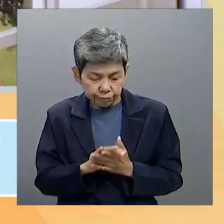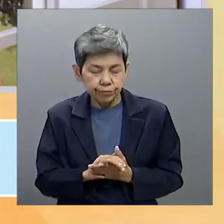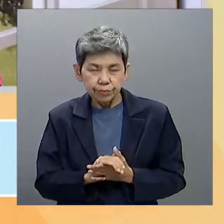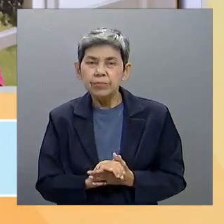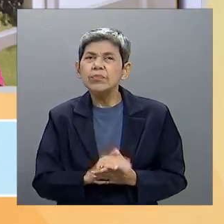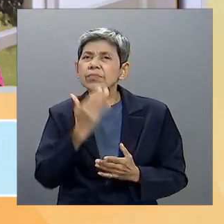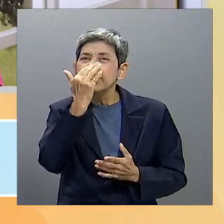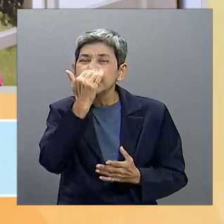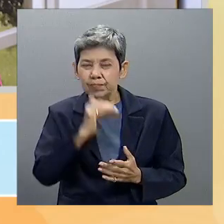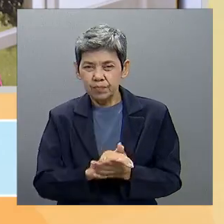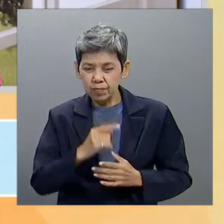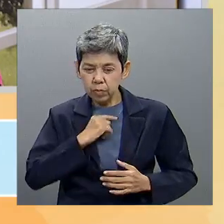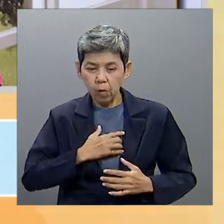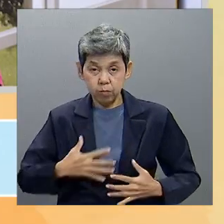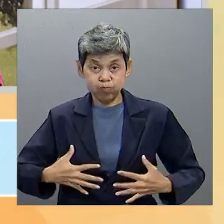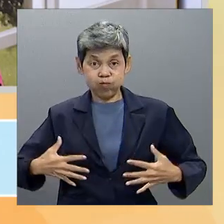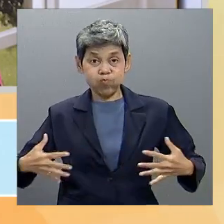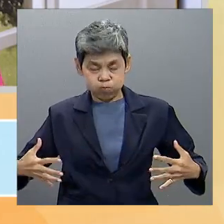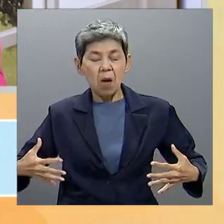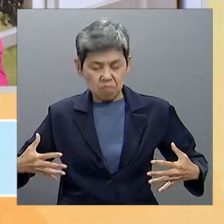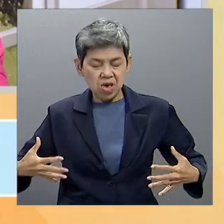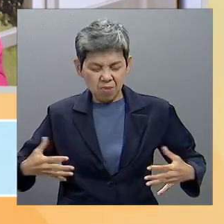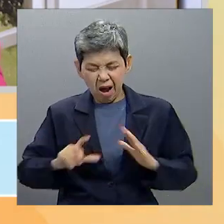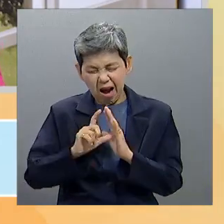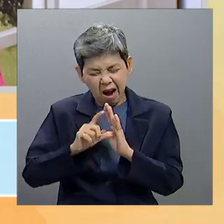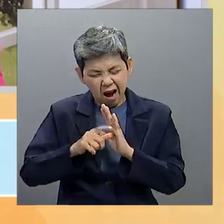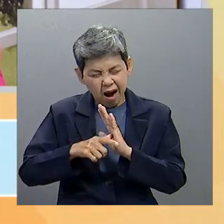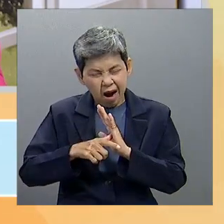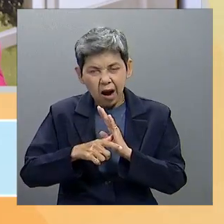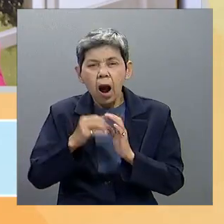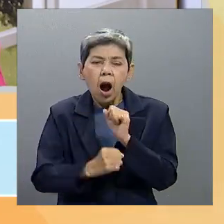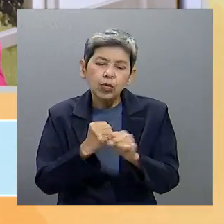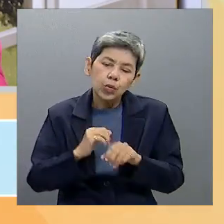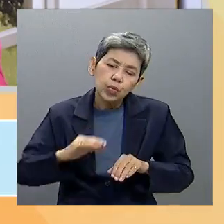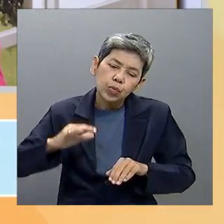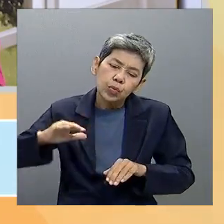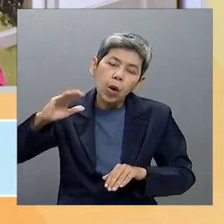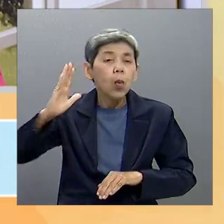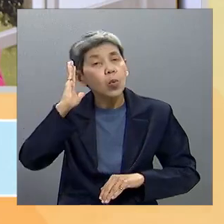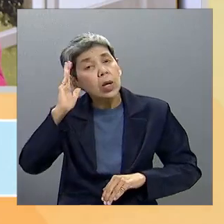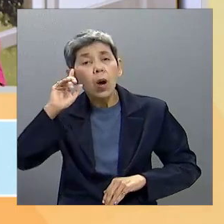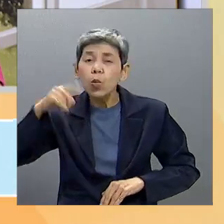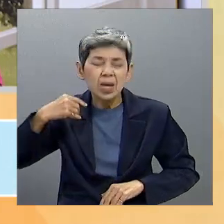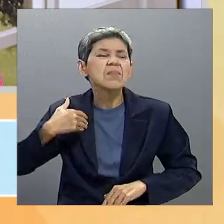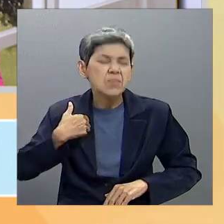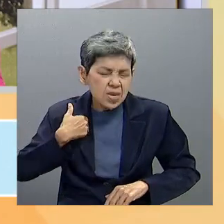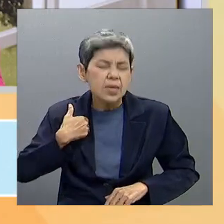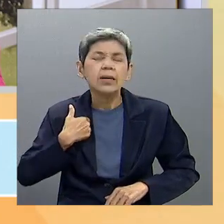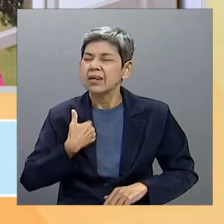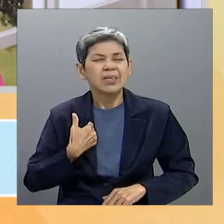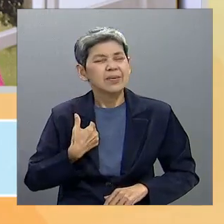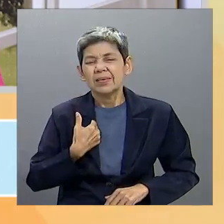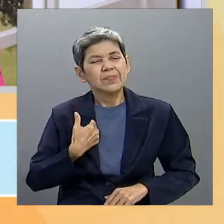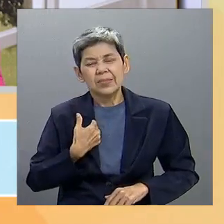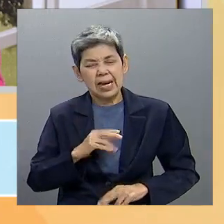น้ําหนักเกินเนี่ยมันมีอยู่แล้วแหละที่อาจารย์บอกเมื่อกี้ว่าคือทุกวัยทุกเพศมันสามารถเกิดขึ้นได้หมดแล้วก็ไม่ดีกับทุกเพศทุกวัยในการนั่งนาน